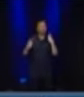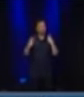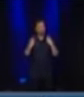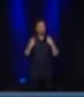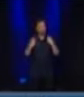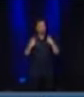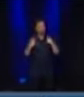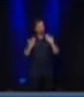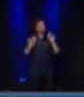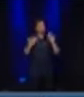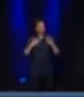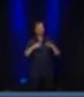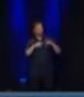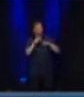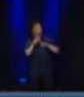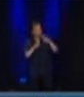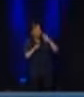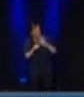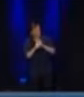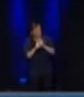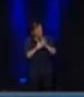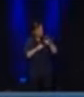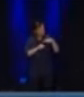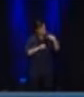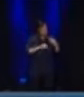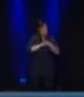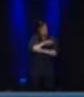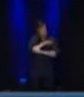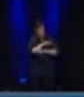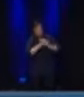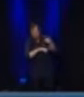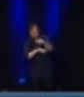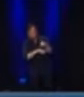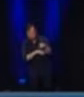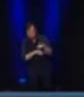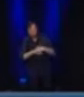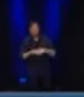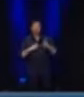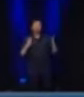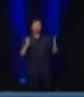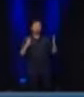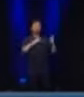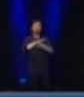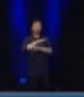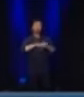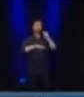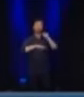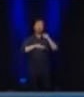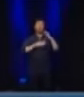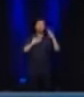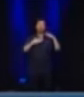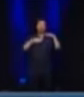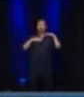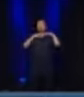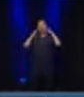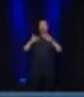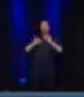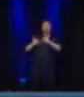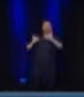une augmentation des cas à l'automne? Parce qu'à l'automne, bon, un, les gens sont plus à l'intérieur, deuxièmement,